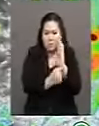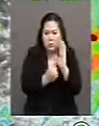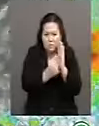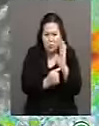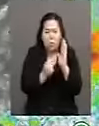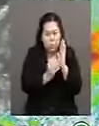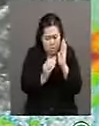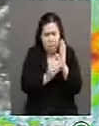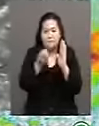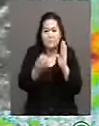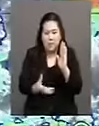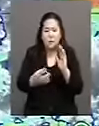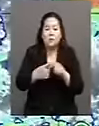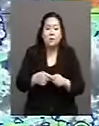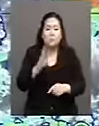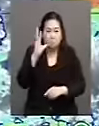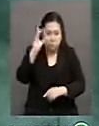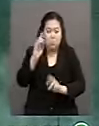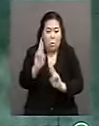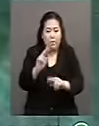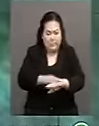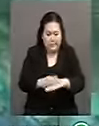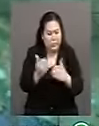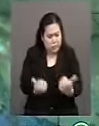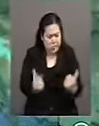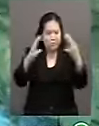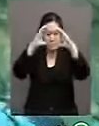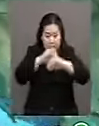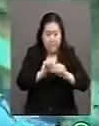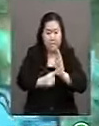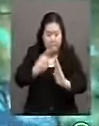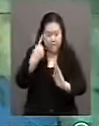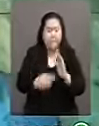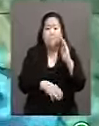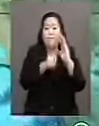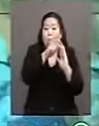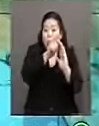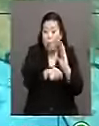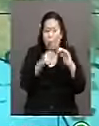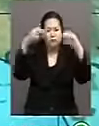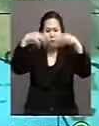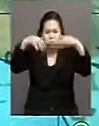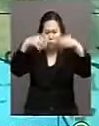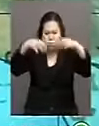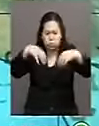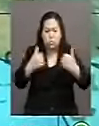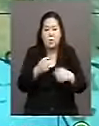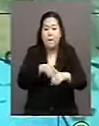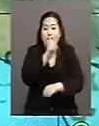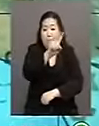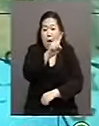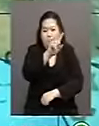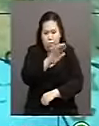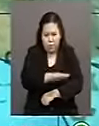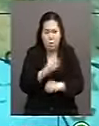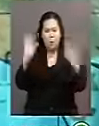ช่งบ่าที่ผ่านมาแล้